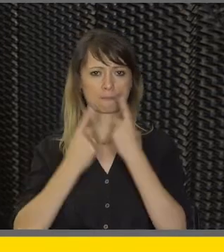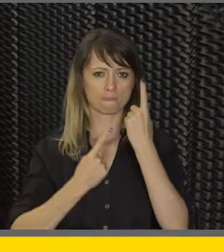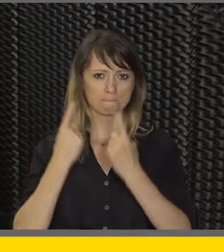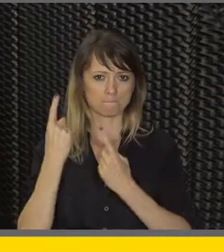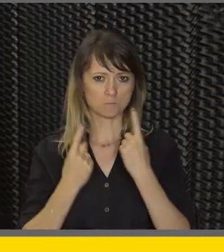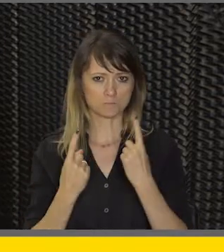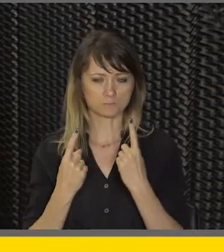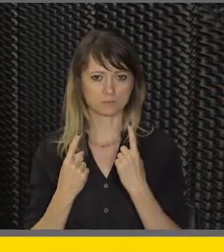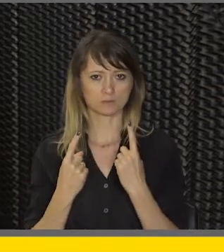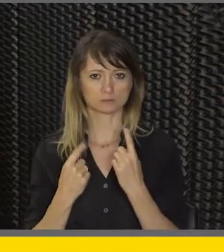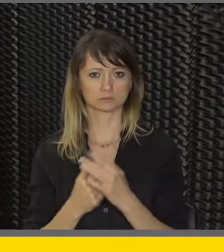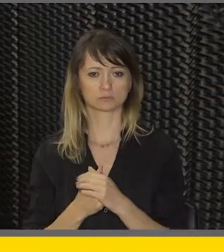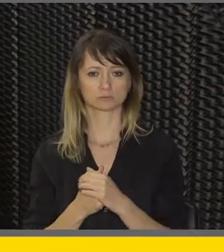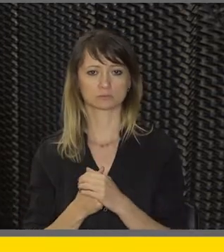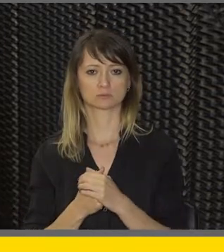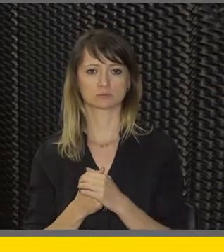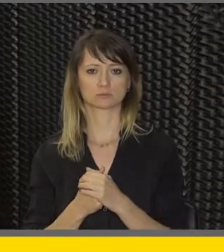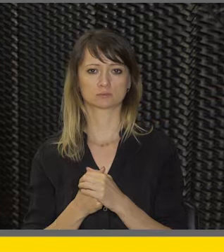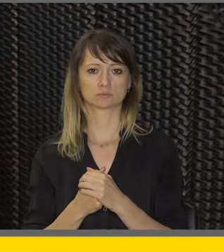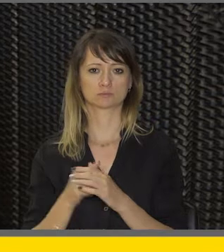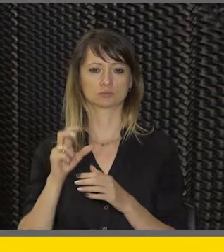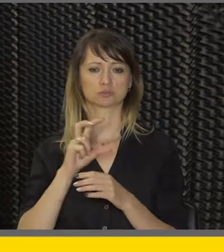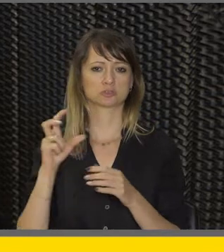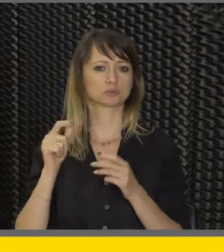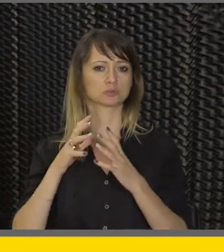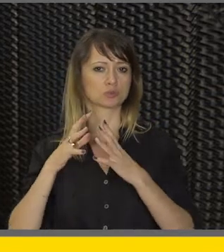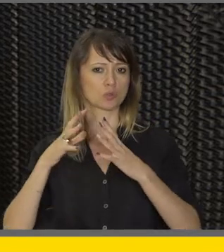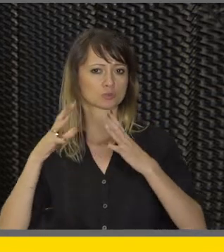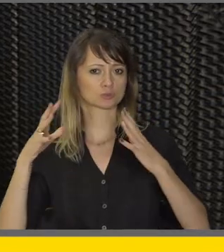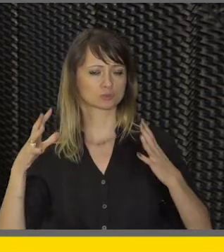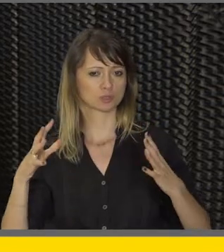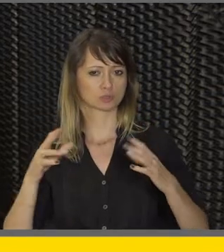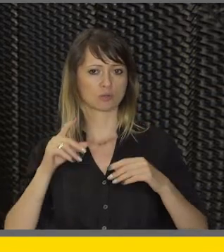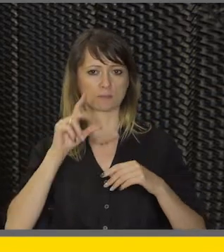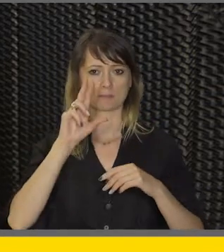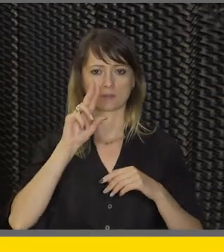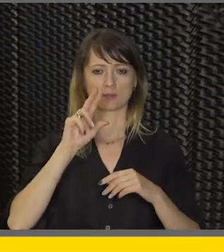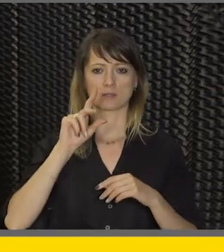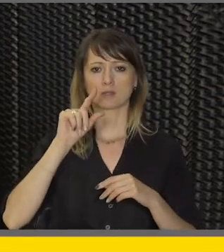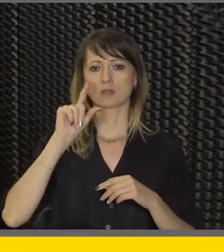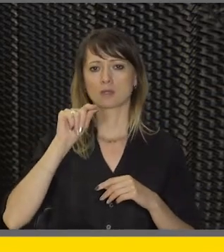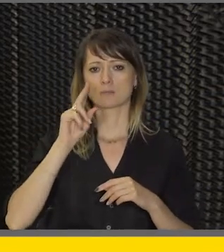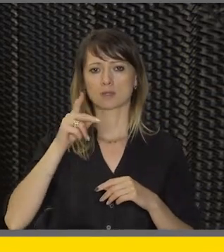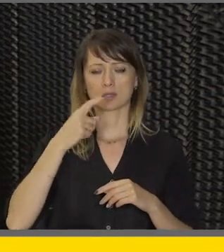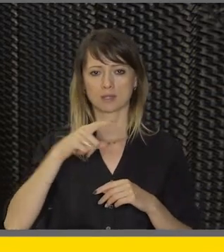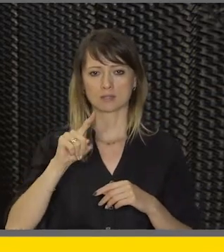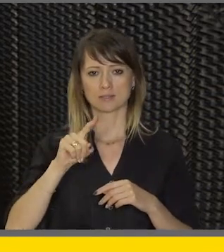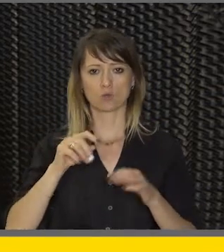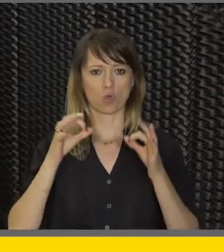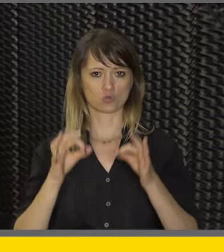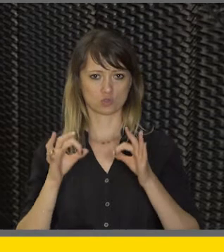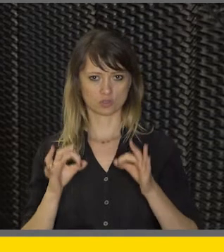postulat, to czy przypadkiem nie rozszerzyć zakresu kodów PKD, o którymi obejmujemy dzisiejsze specjalizacje, ażeby